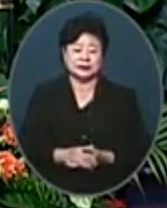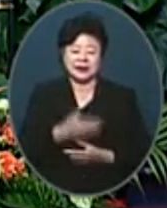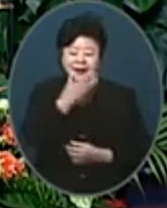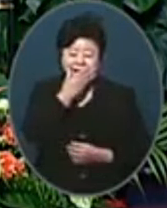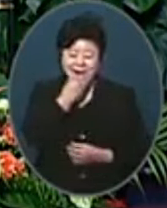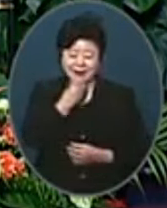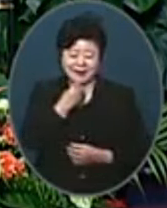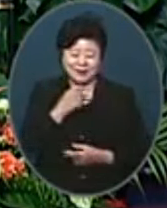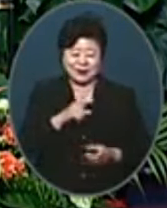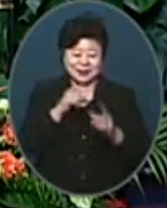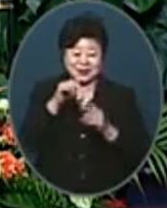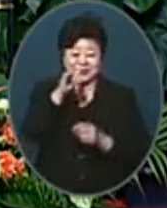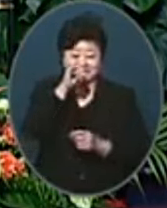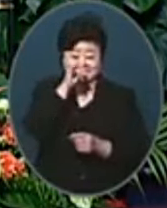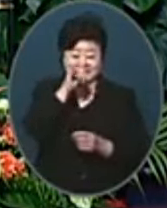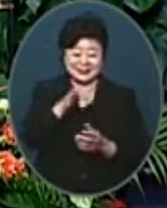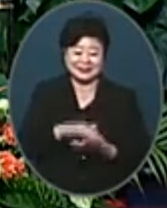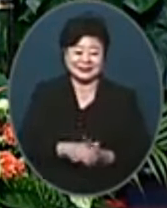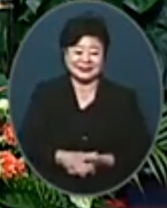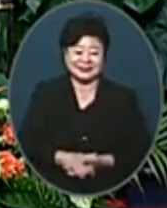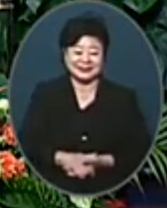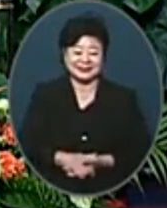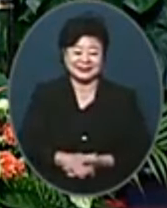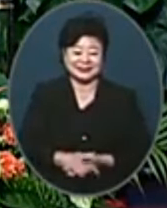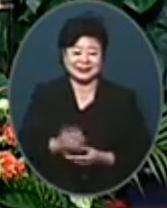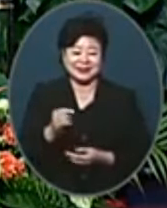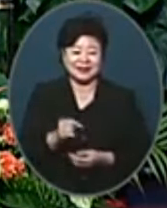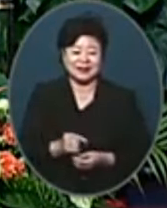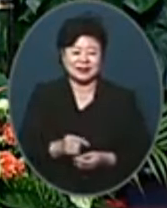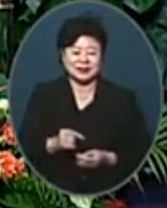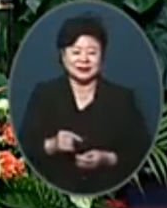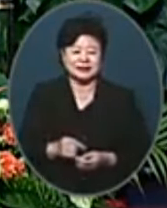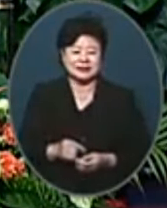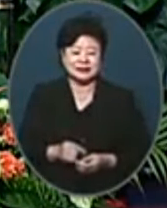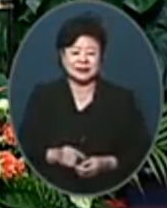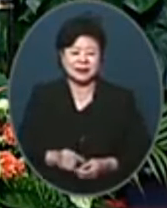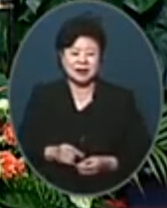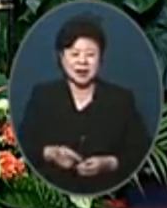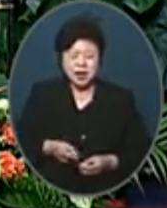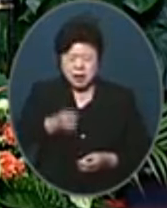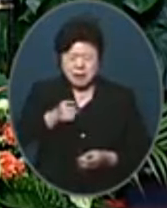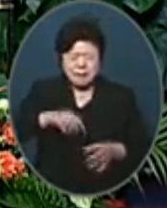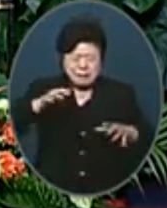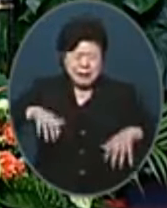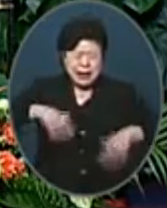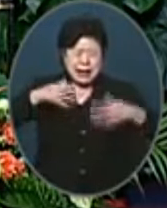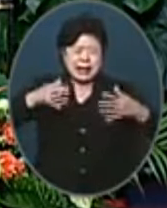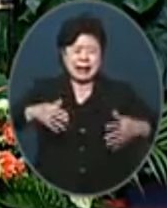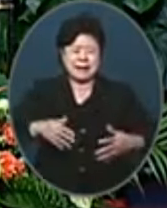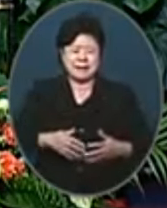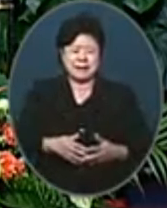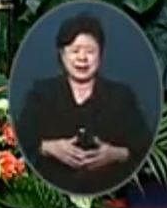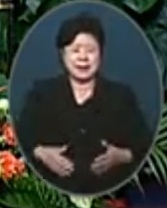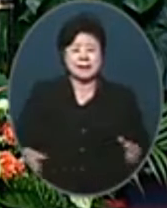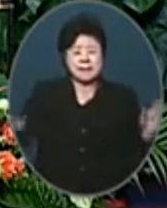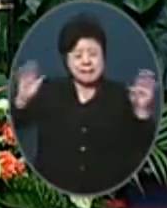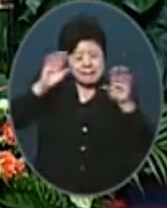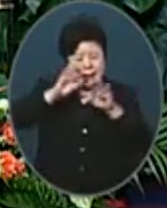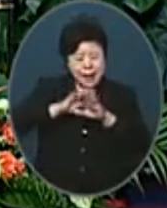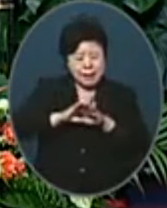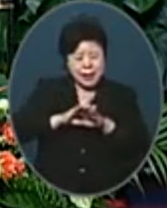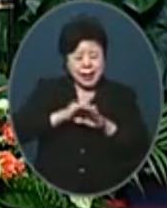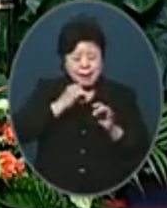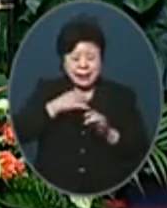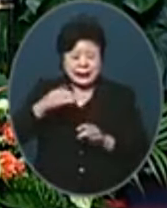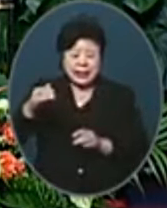행복하게 살고 있었습니다. 어느 폭풍우가 치는 밤 아내는 바다로 나간 남편이